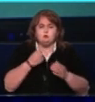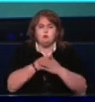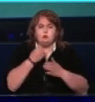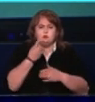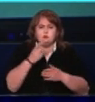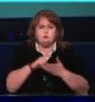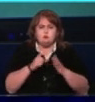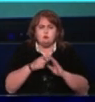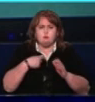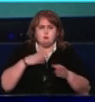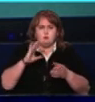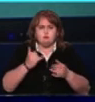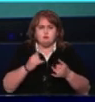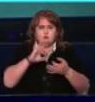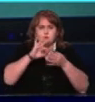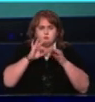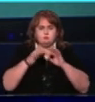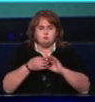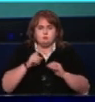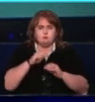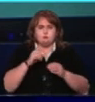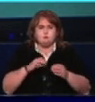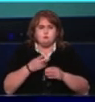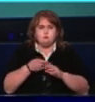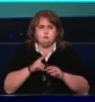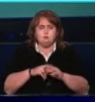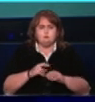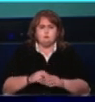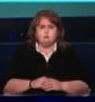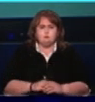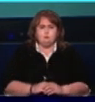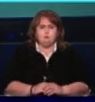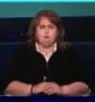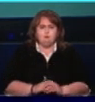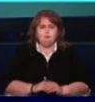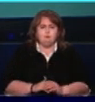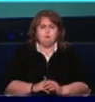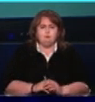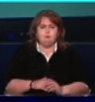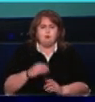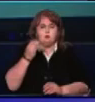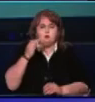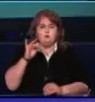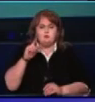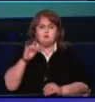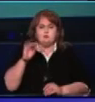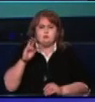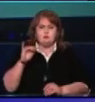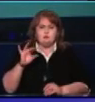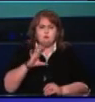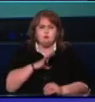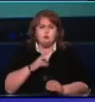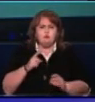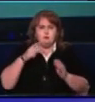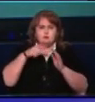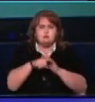мы более детально и серьезно подойдем к этому вопросу. Итак, в истории физики были